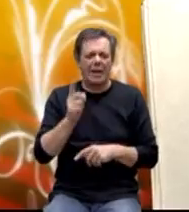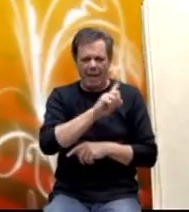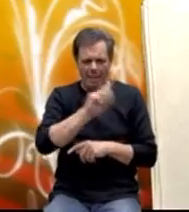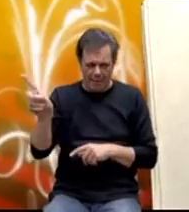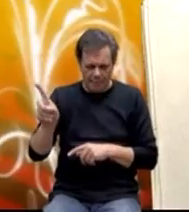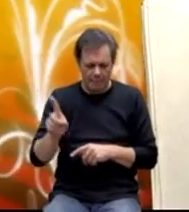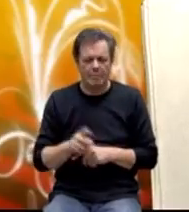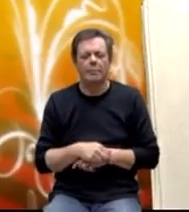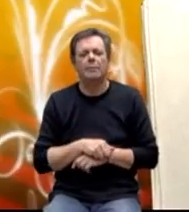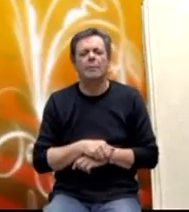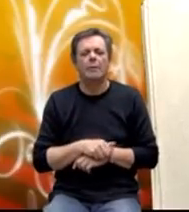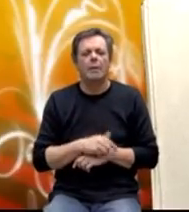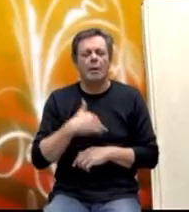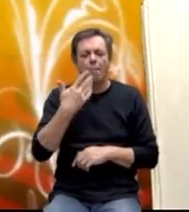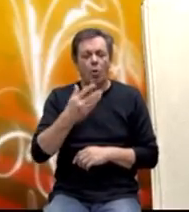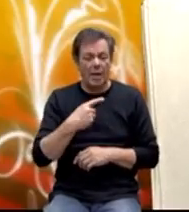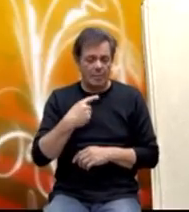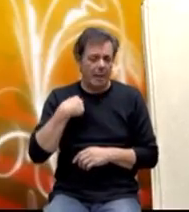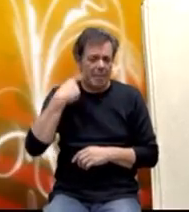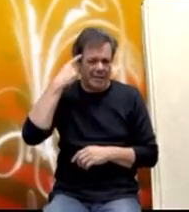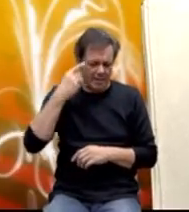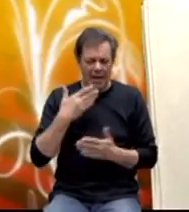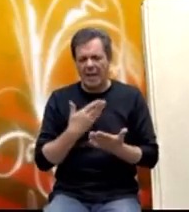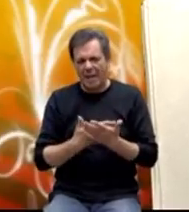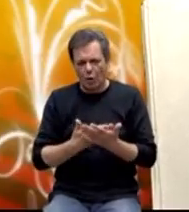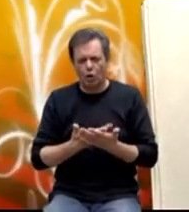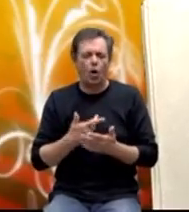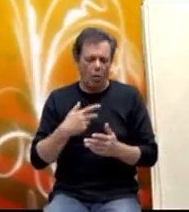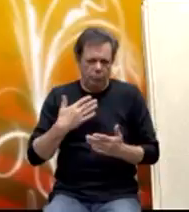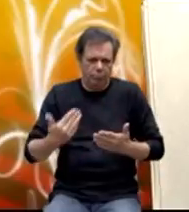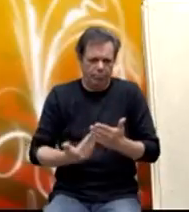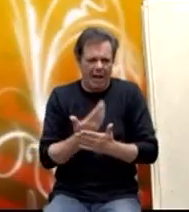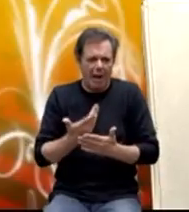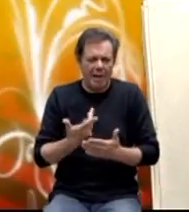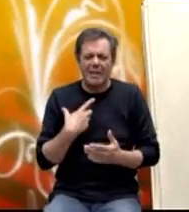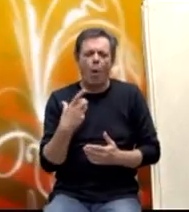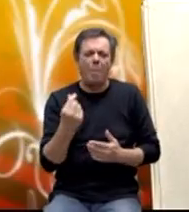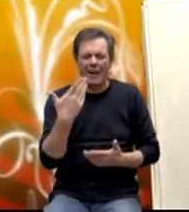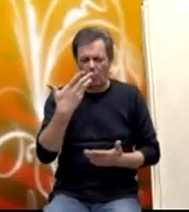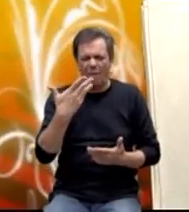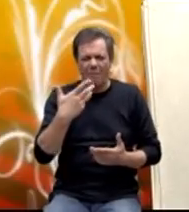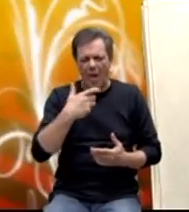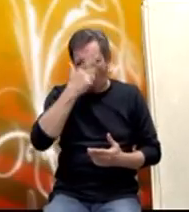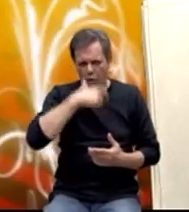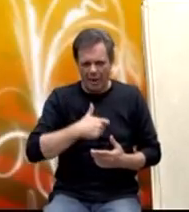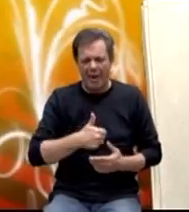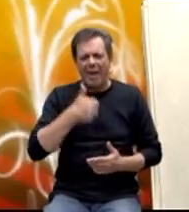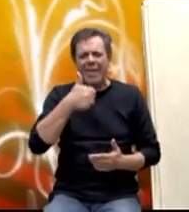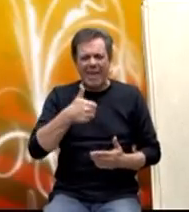rekla ne. Da ne. Da. Poslije sam saznala zato što se reanimacija u principu izvodi u paru, dvije osobe. Mm-hmm. Znači,